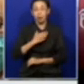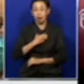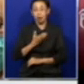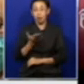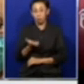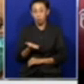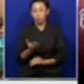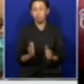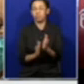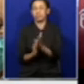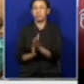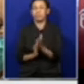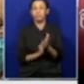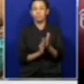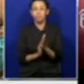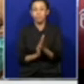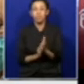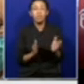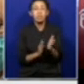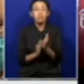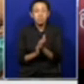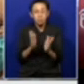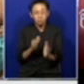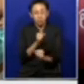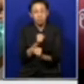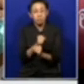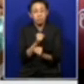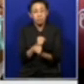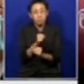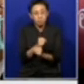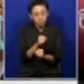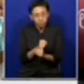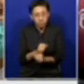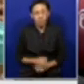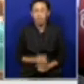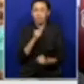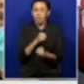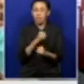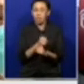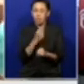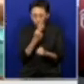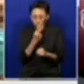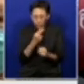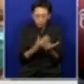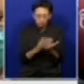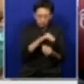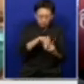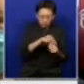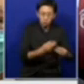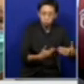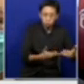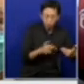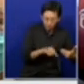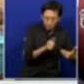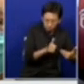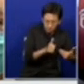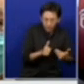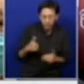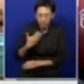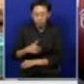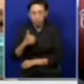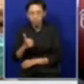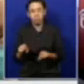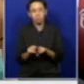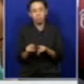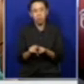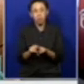ชื่นชมในเรื่องของการทำงานตรงนี้แต่การทำงานนั้นต้องบาลานซ์เรื่องเศรษฐกิจด้วยถ้าให้ยาแรงประเทศไทยเหมือนคนอ